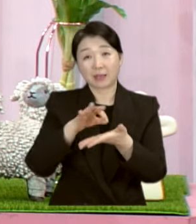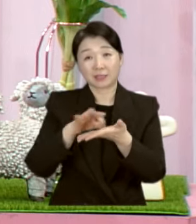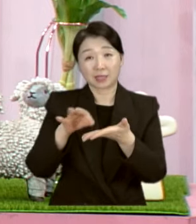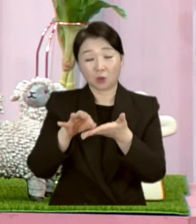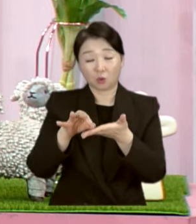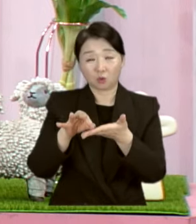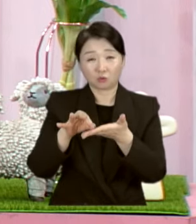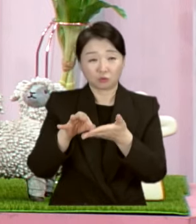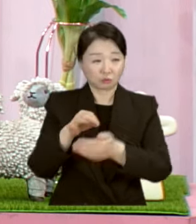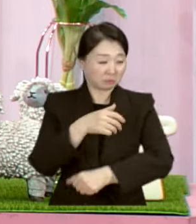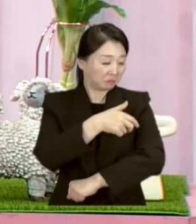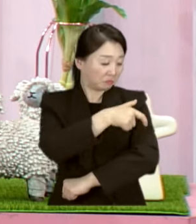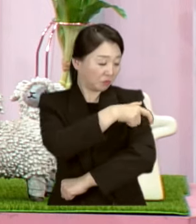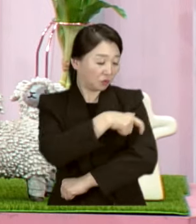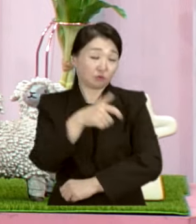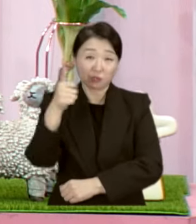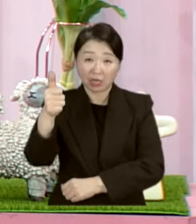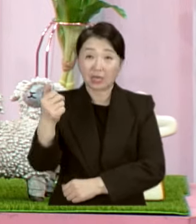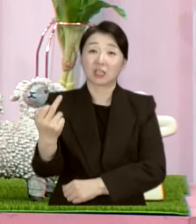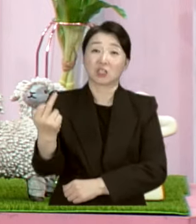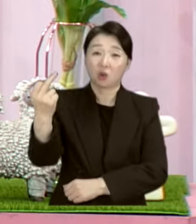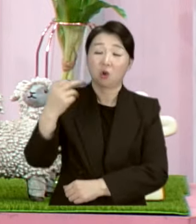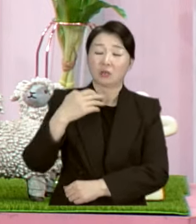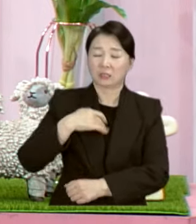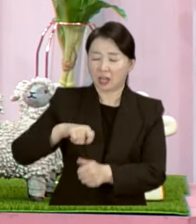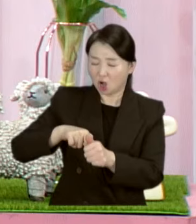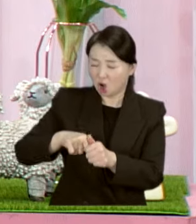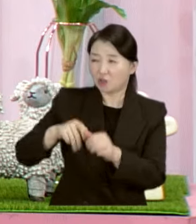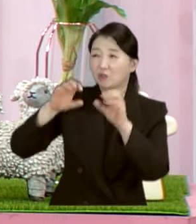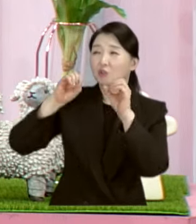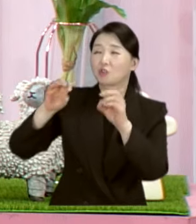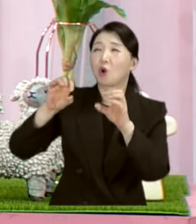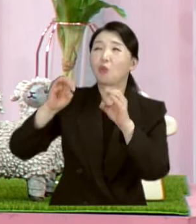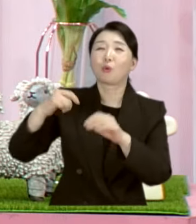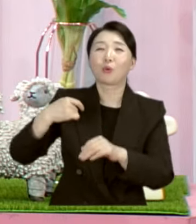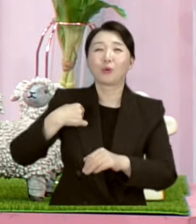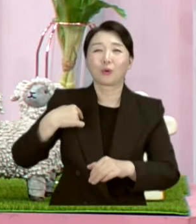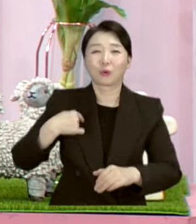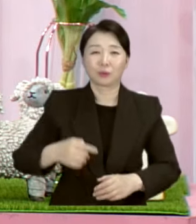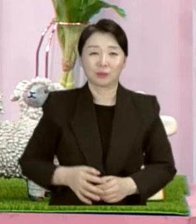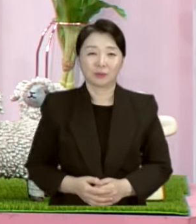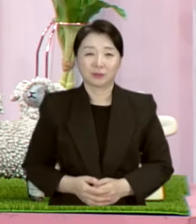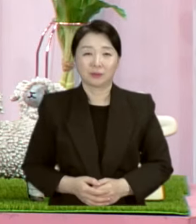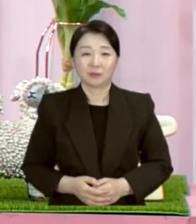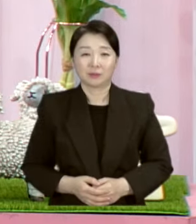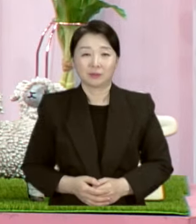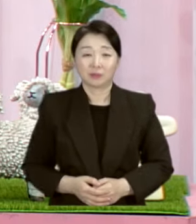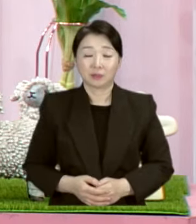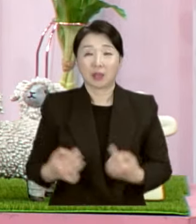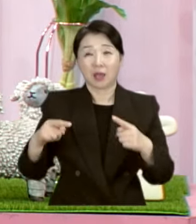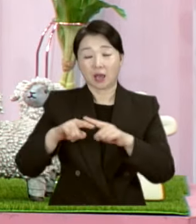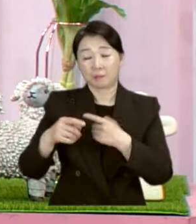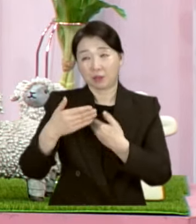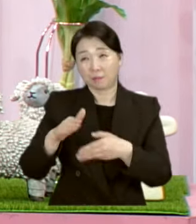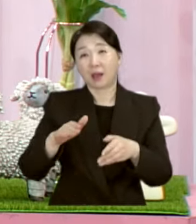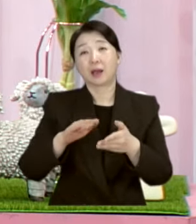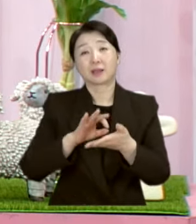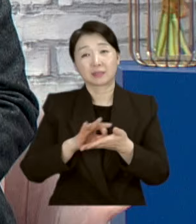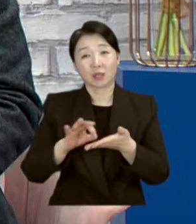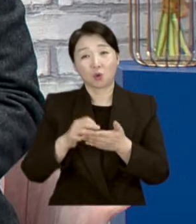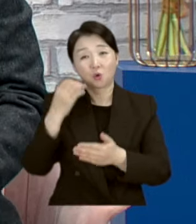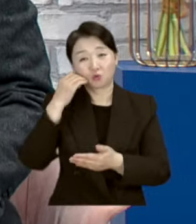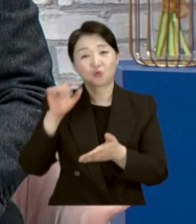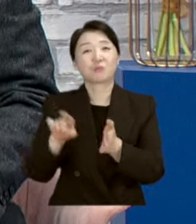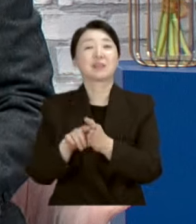주장 형님이 네. 이제 저를 억지로 막 전도를 했어요. 아, 믿으셨구나. 룸메이트 네. 형이? 네. 크리스찬이에요? 크리스찬이셨는데 그